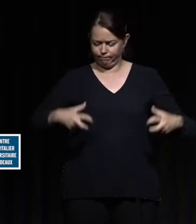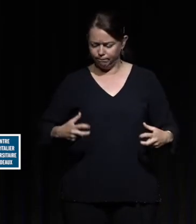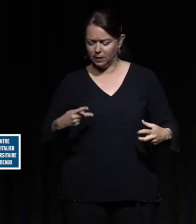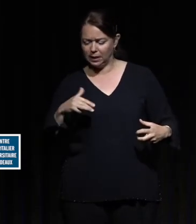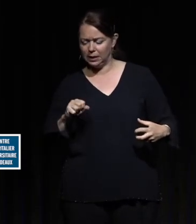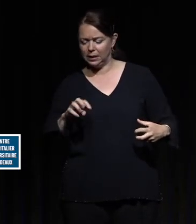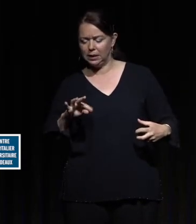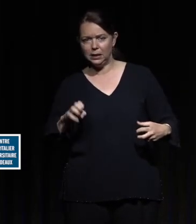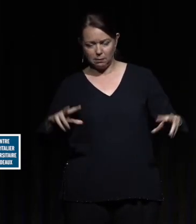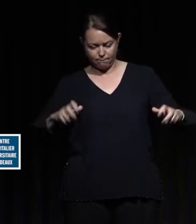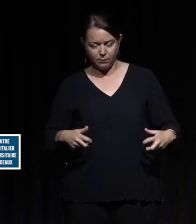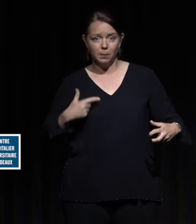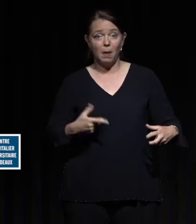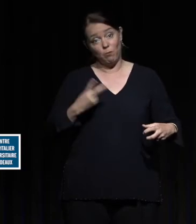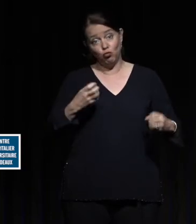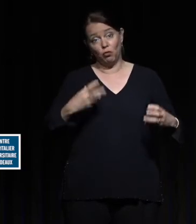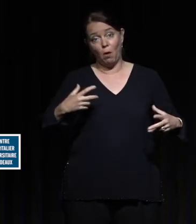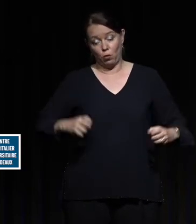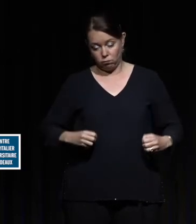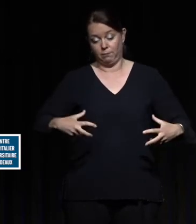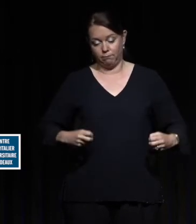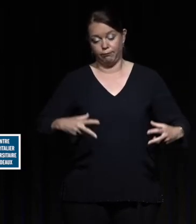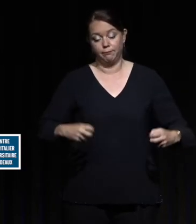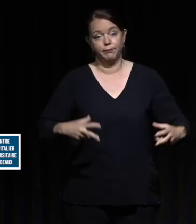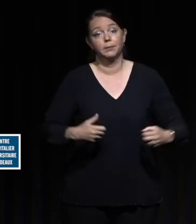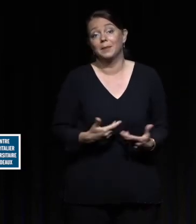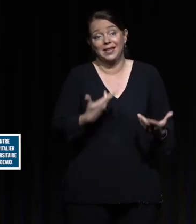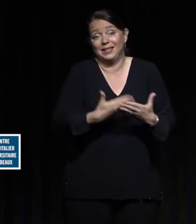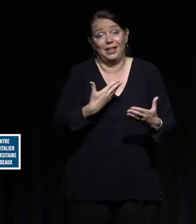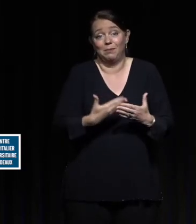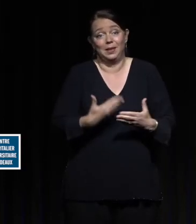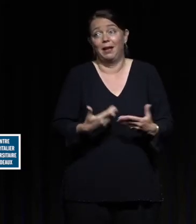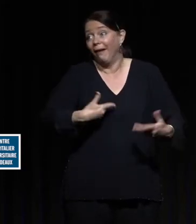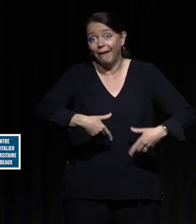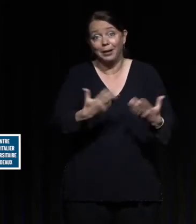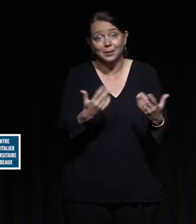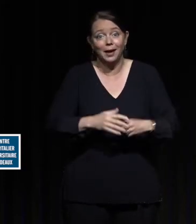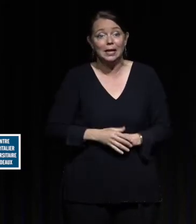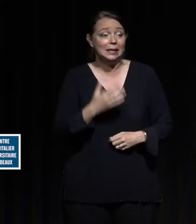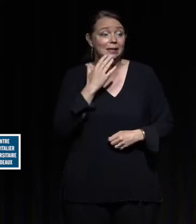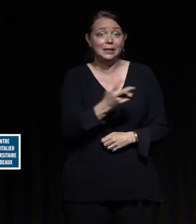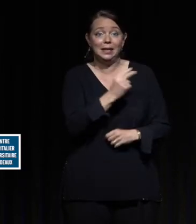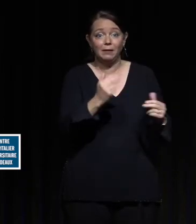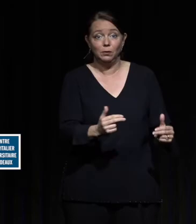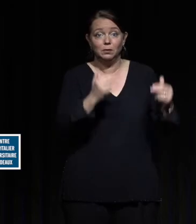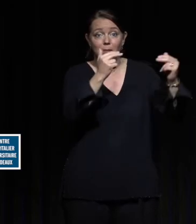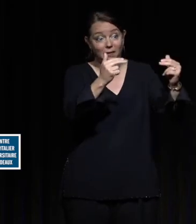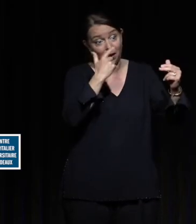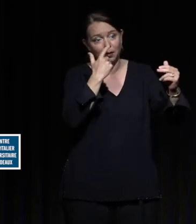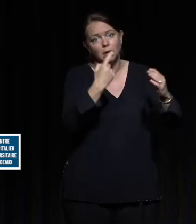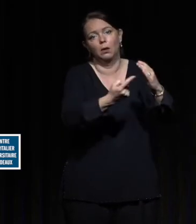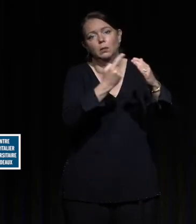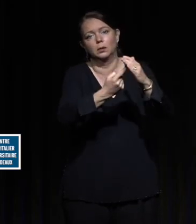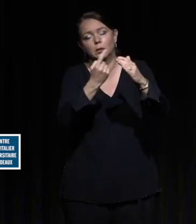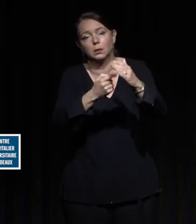plus revenir que si vous n'en avez pas. Et ensuite, on enfonce des portes ouvertes, mais c'est comme ça. Le plus c'est grave, plus vous risquez de récidiver, puisque les